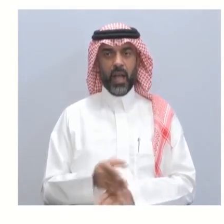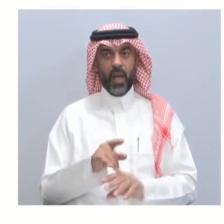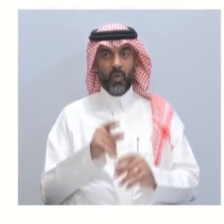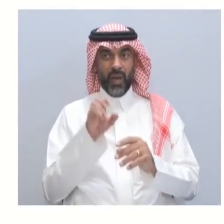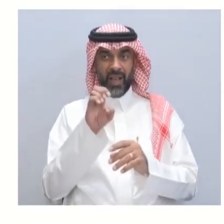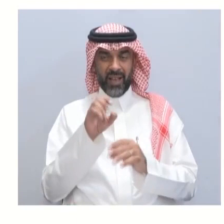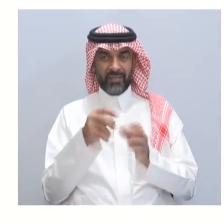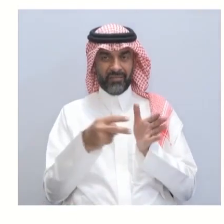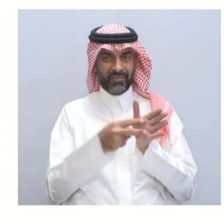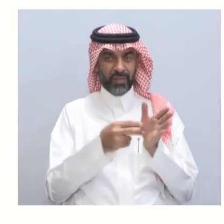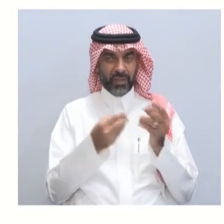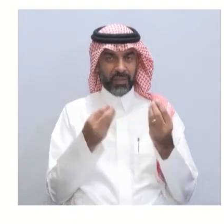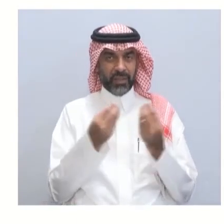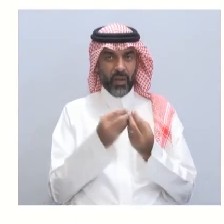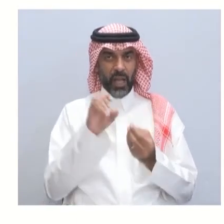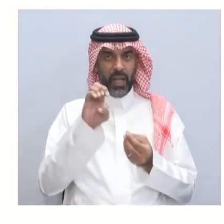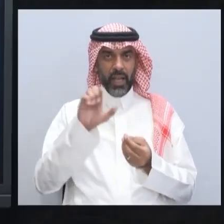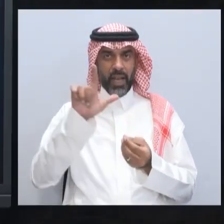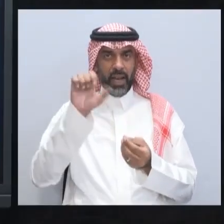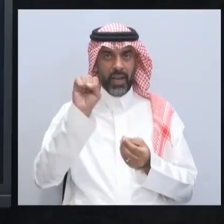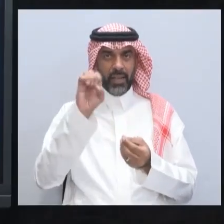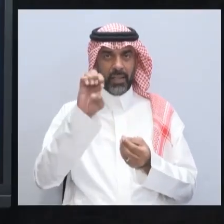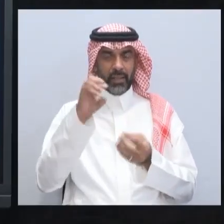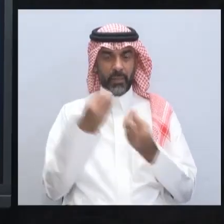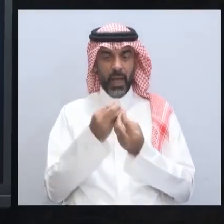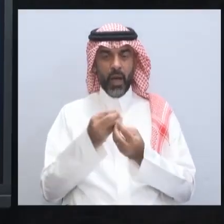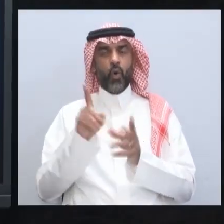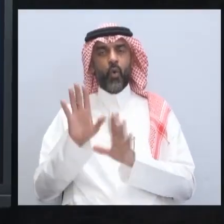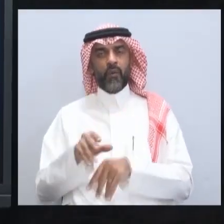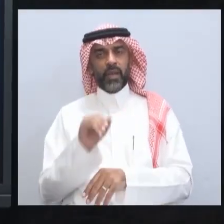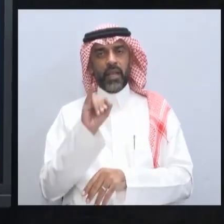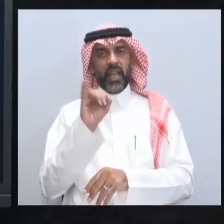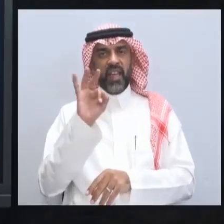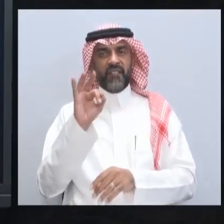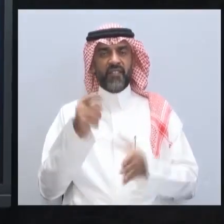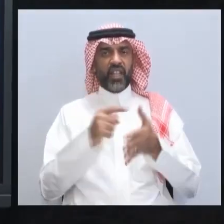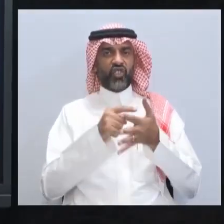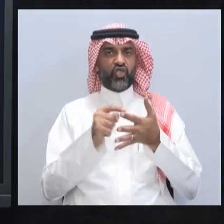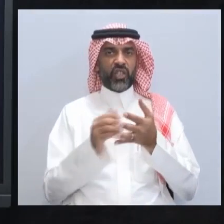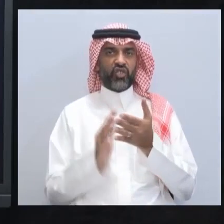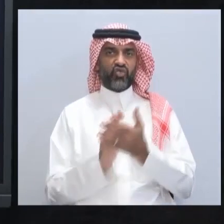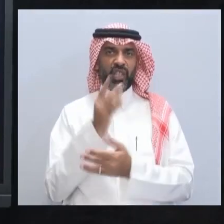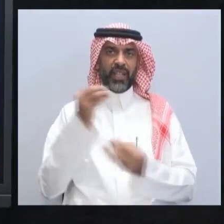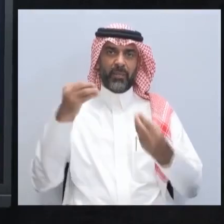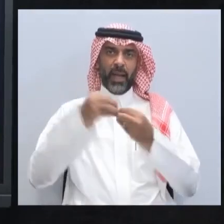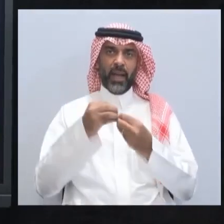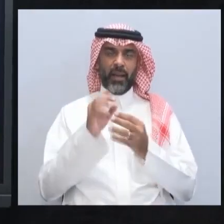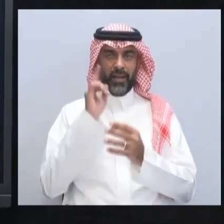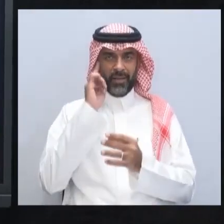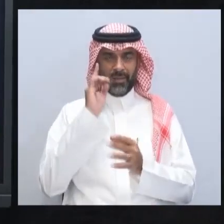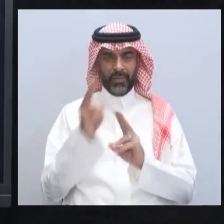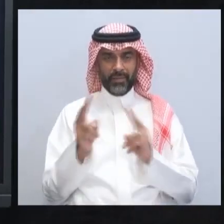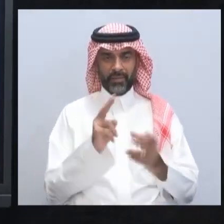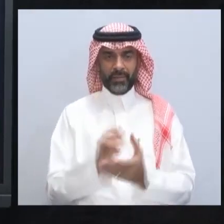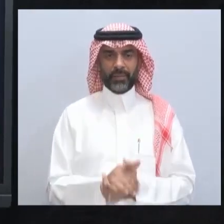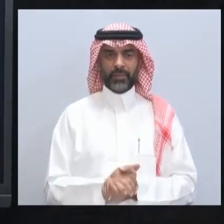اخر جديد فهذه تستخدمها في في الليست بيكر او في قائمه الخيارات حتى تحدد اللغه المطلوبه هل هي